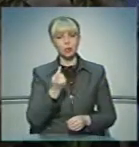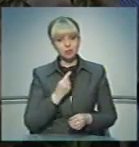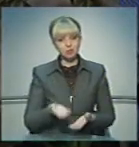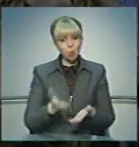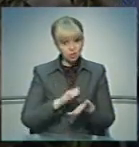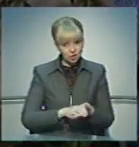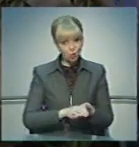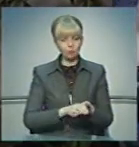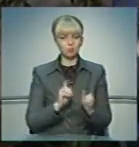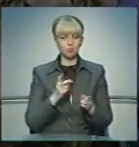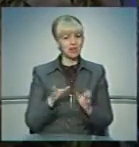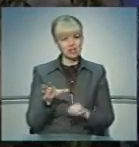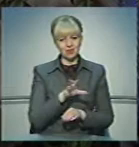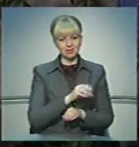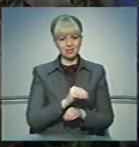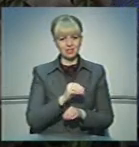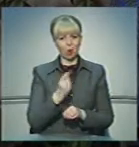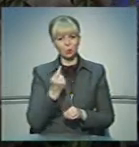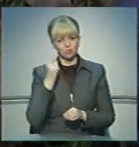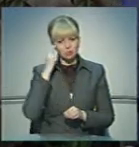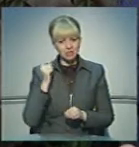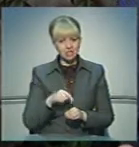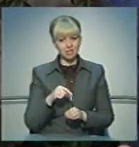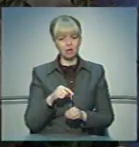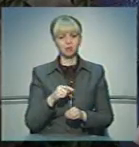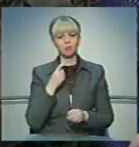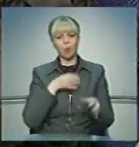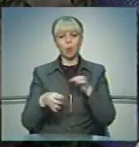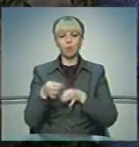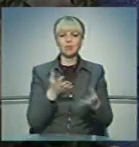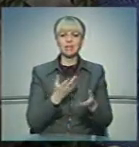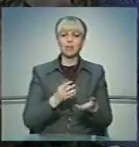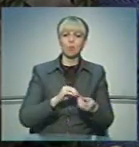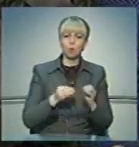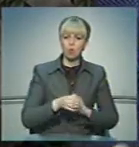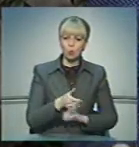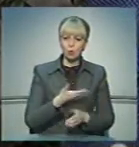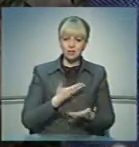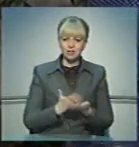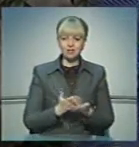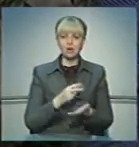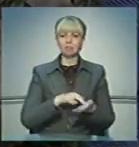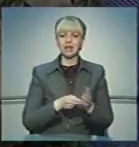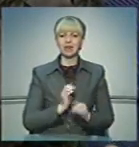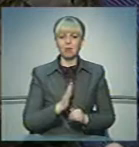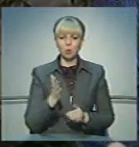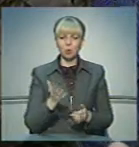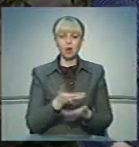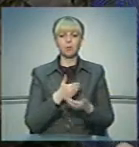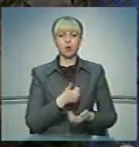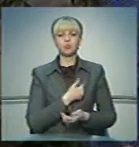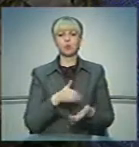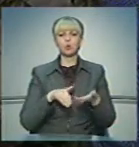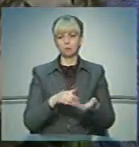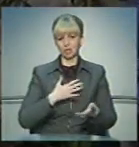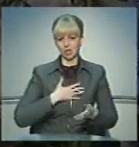познайомилися зрештою, тому що не всі ми один одного знаємо. Щоб ми один з одним говорили, які у нас є проблеми, які у нас є плани на майбутнє, як ми хочемо допомогти